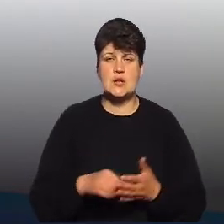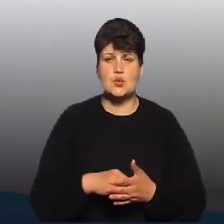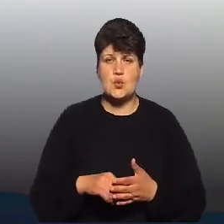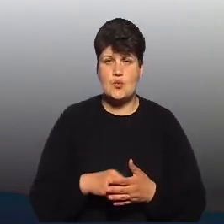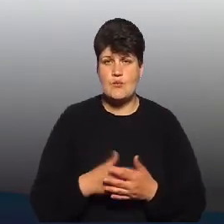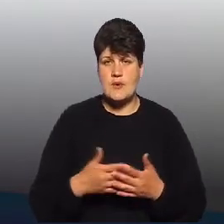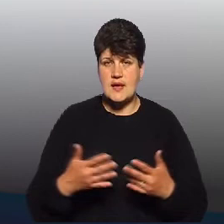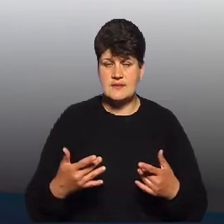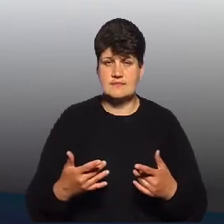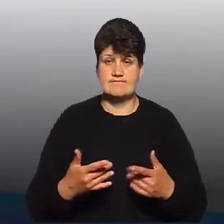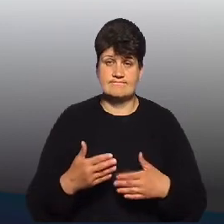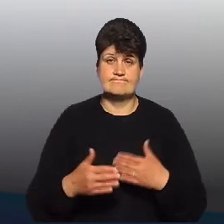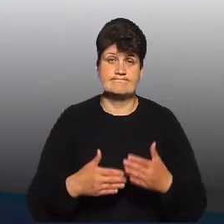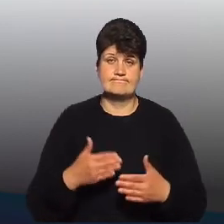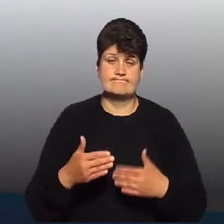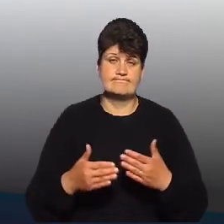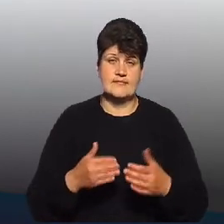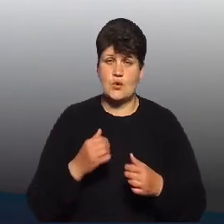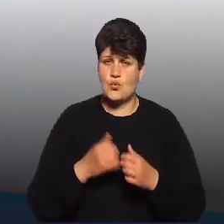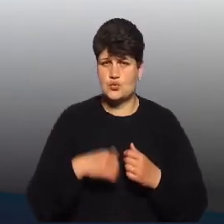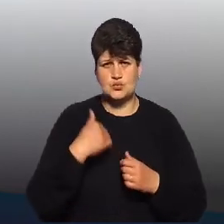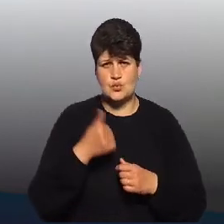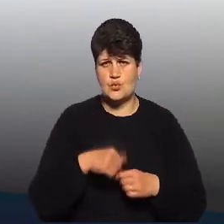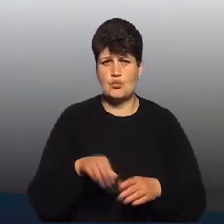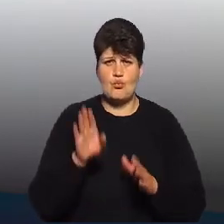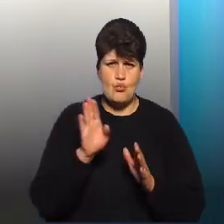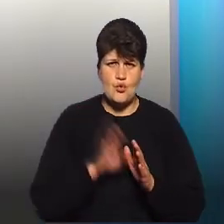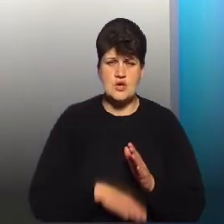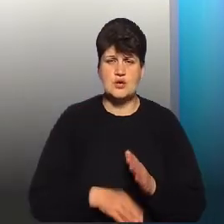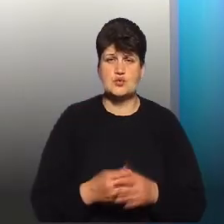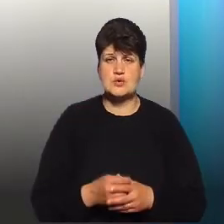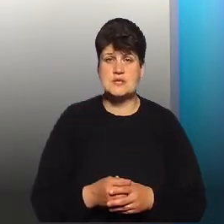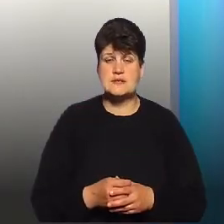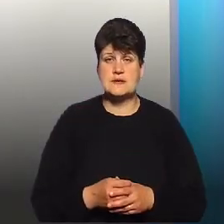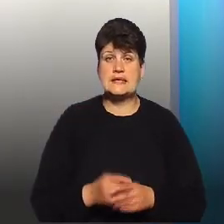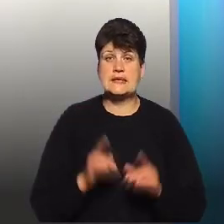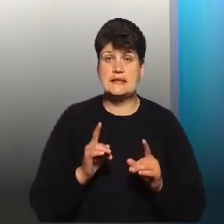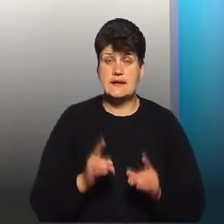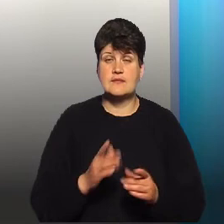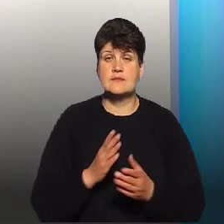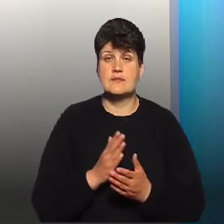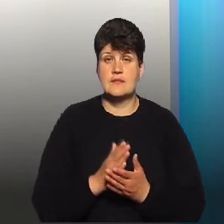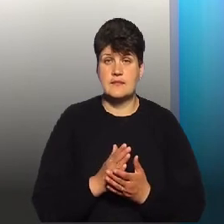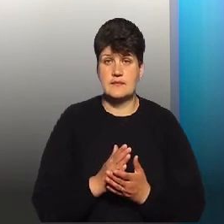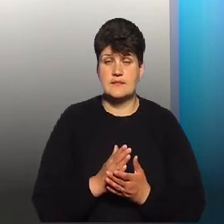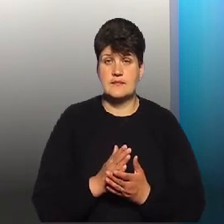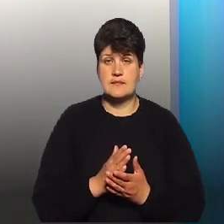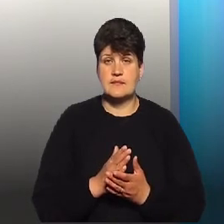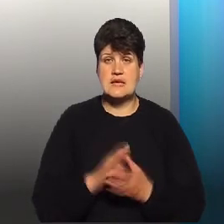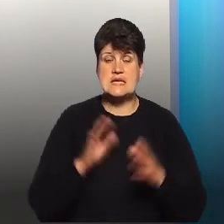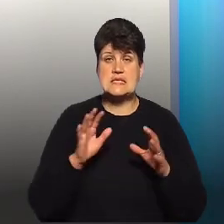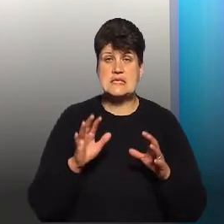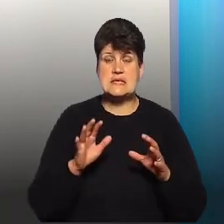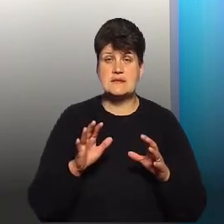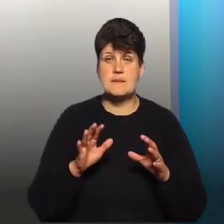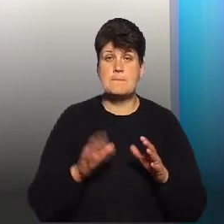тенденція кожний рік погіршується. Даже маючи законні відсрочки,